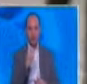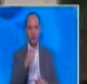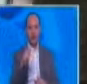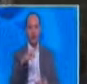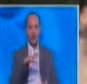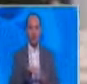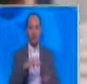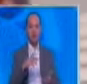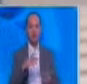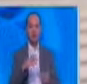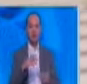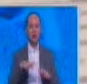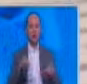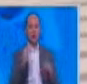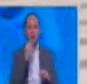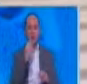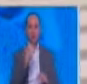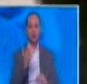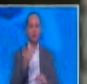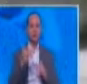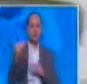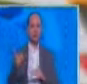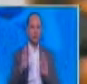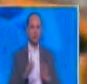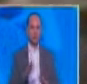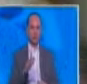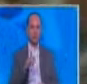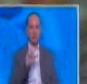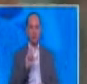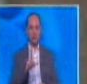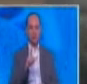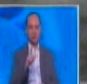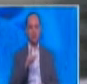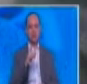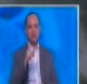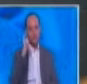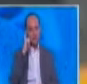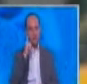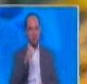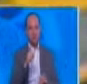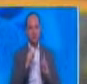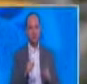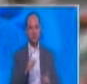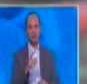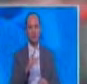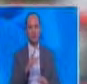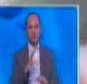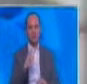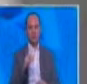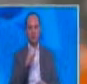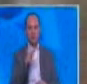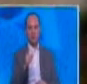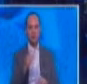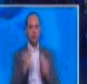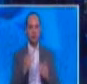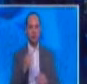foodlardan, hazır paketlerden uzak durulması bizim her zaman için geçerli olan önerilerimiz bu dönemde de geçerli. Peki sizin